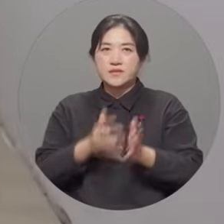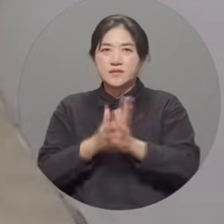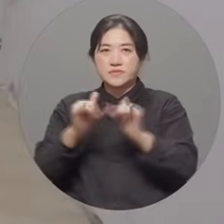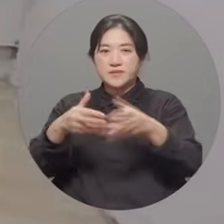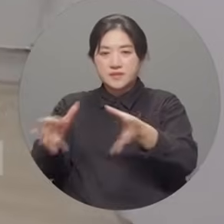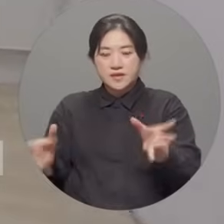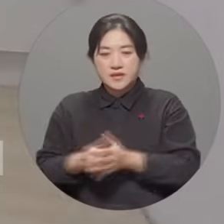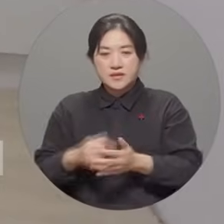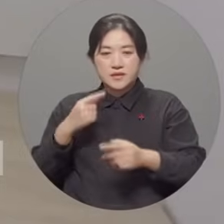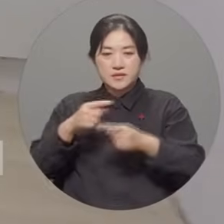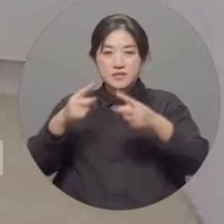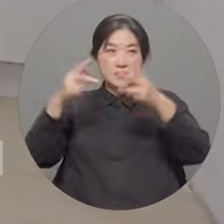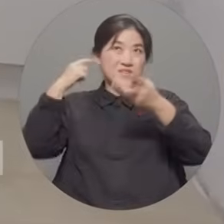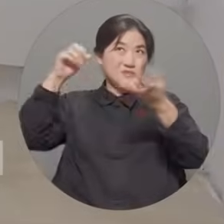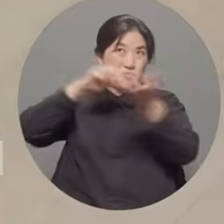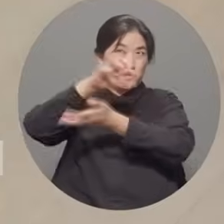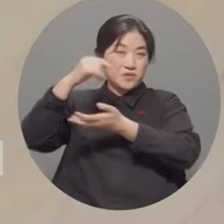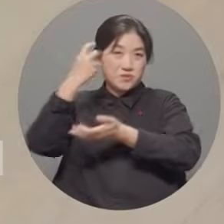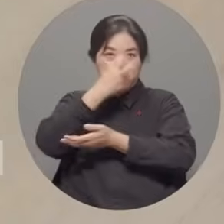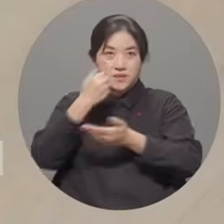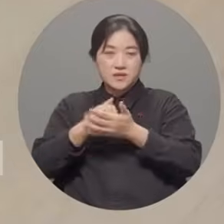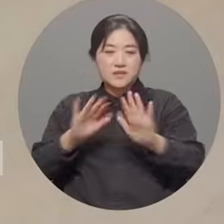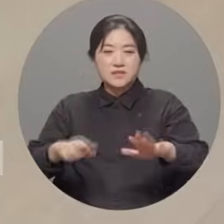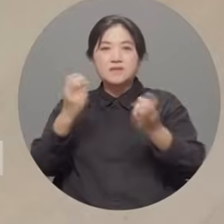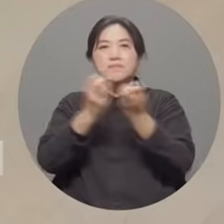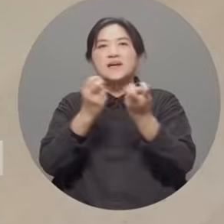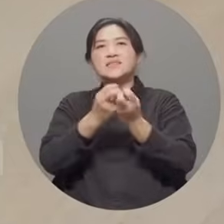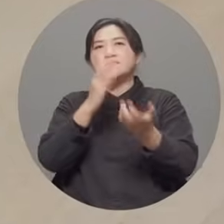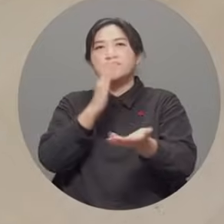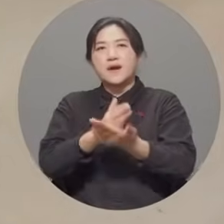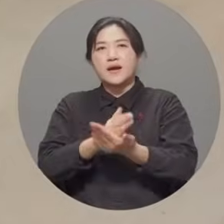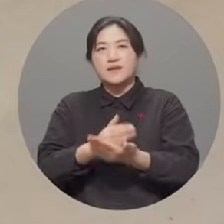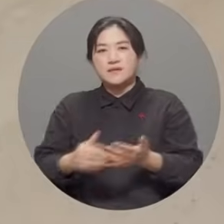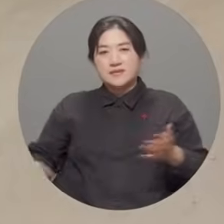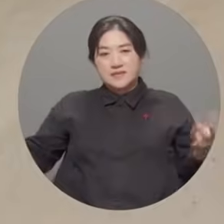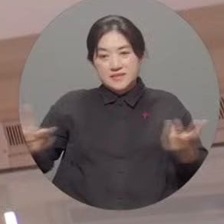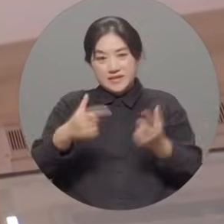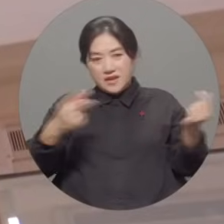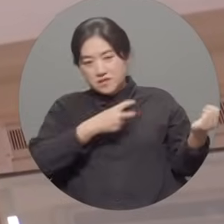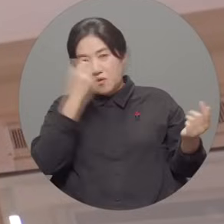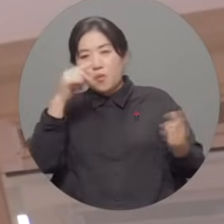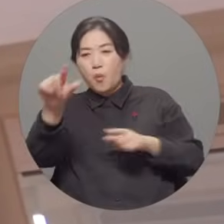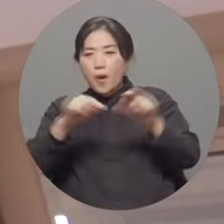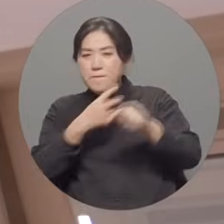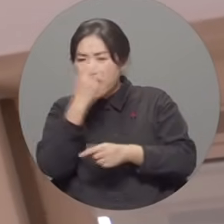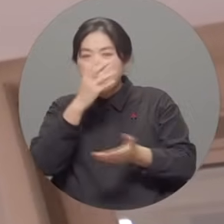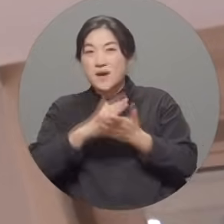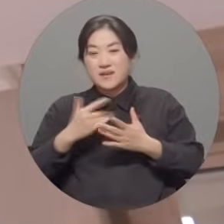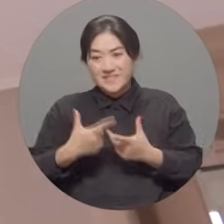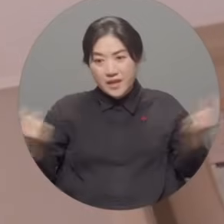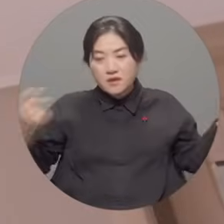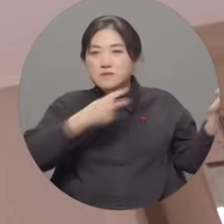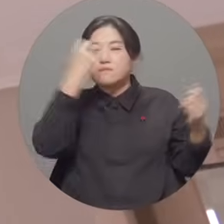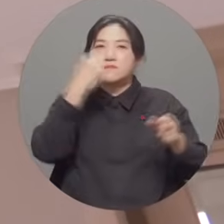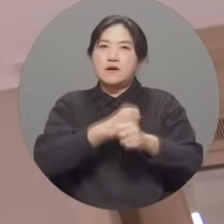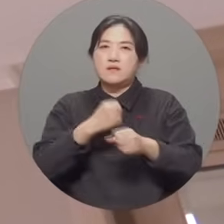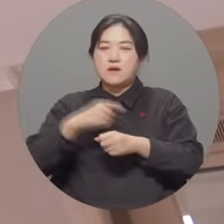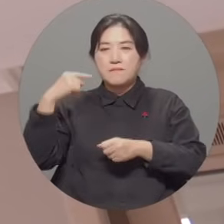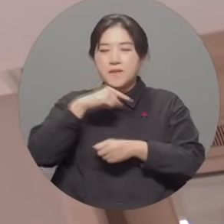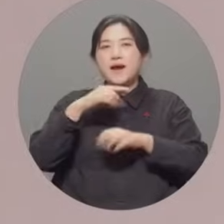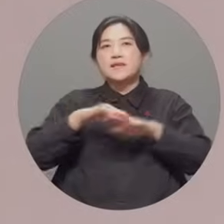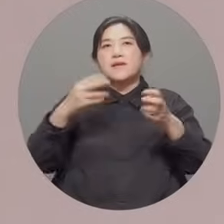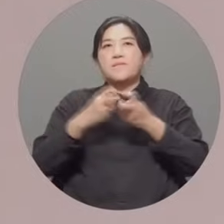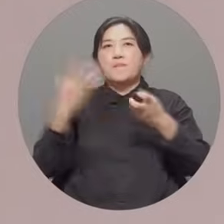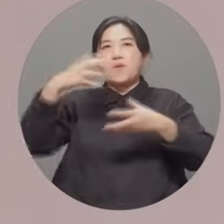시민단체들은 층간소음을 조사할 때 지금의 샘플 방식이 아니라 전수조사를 의무화하는 등 더 강력한 대책도 포함할